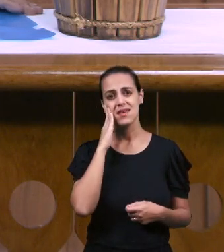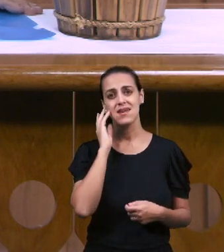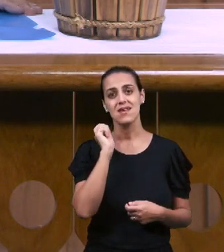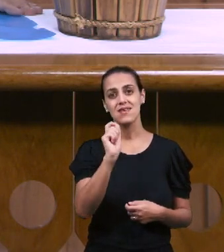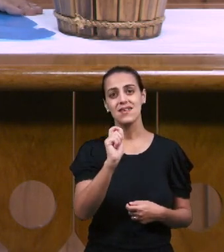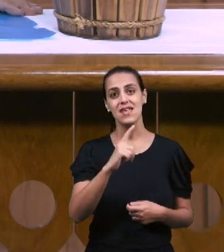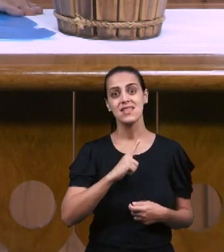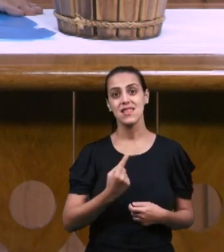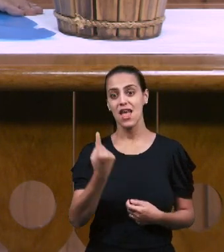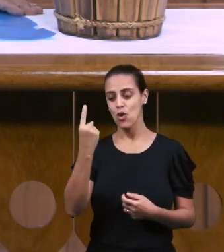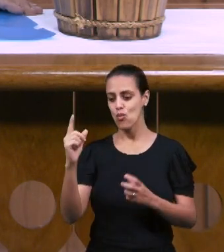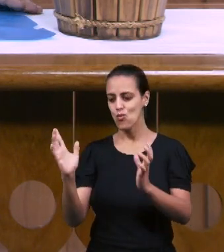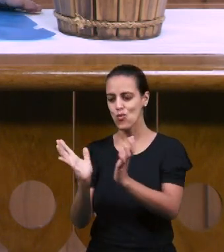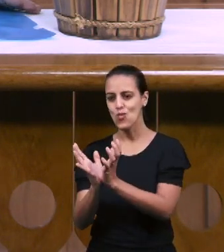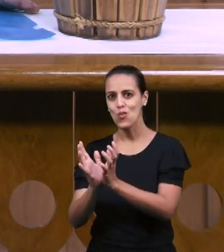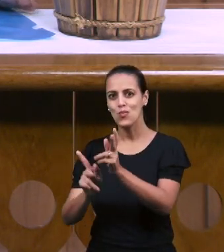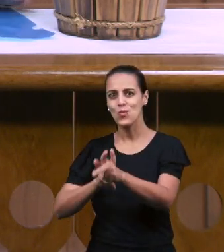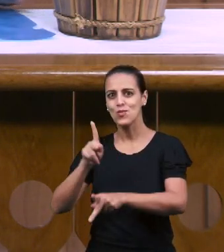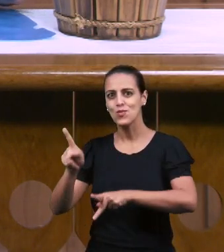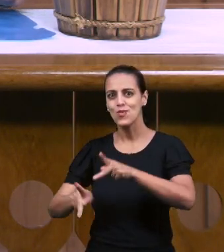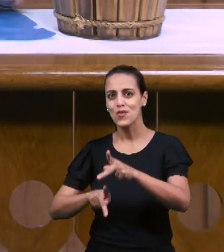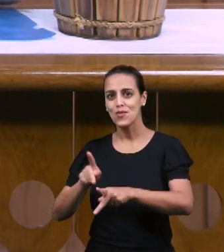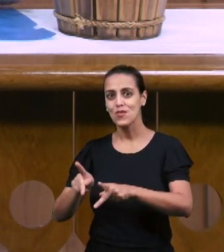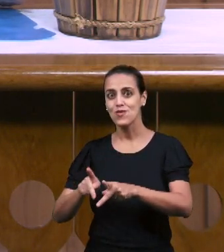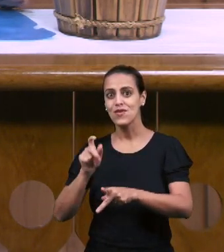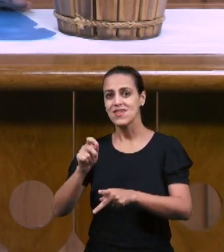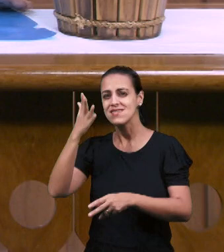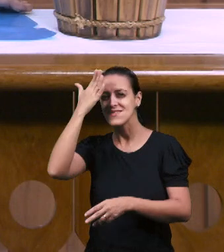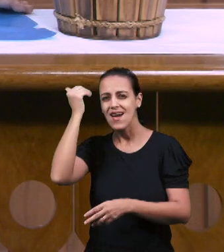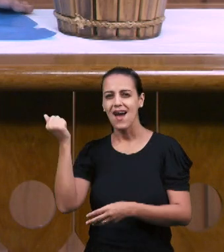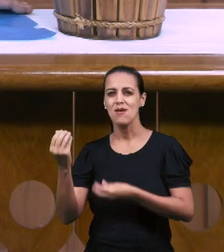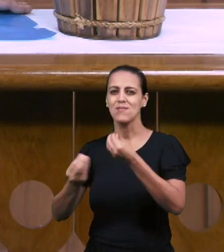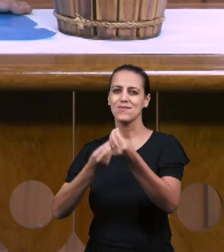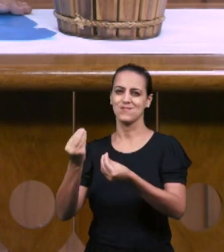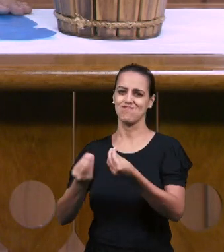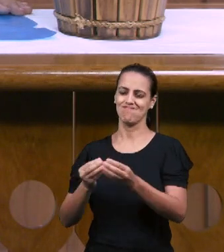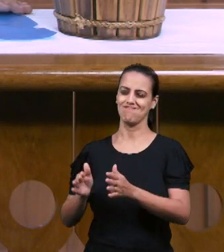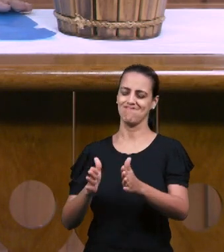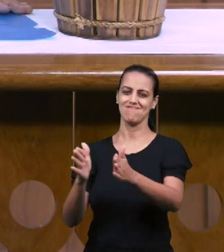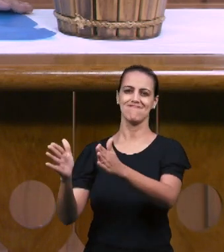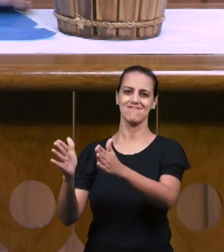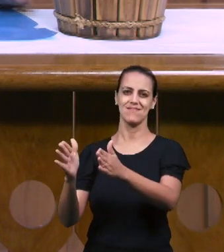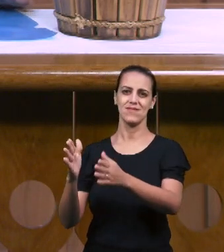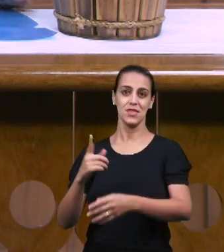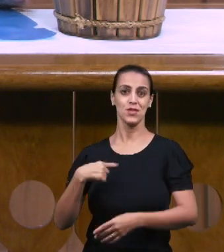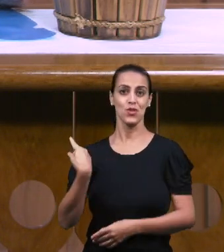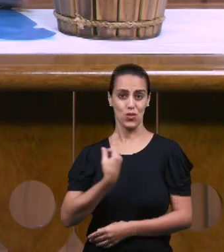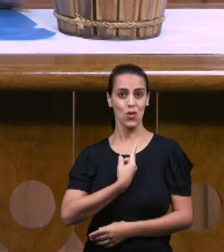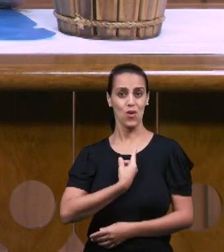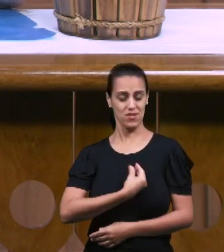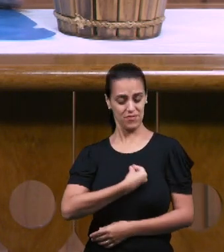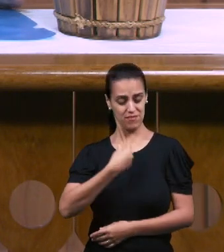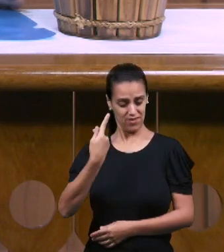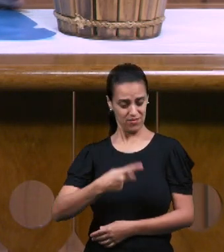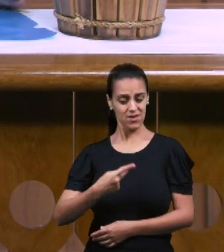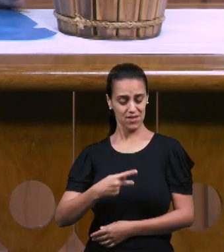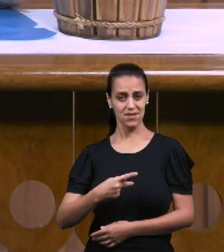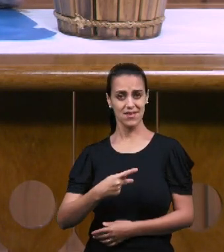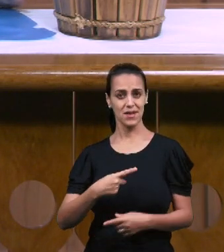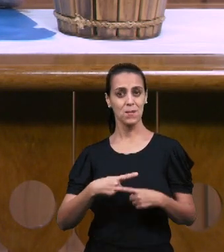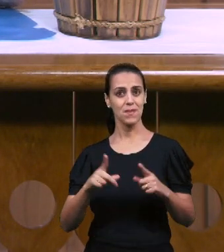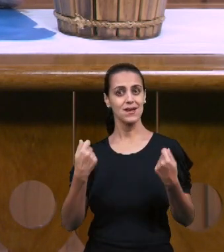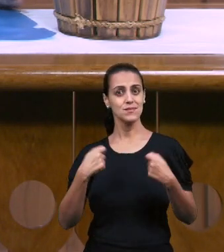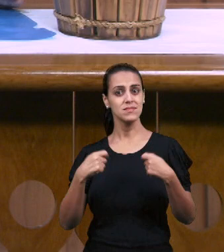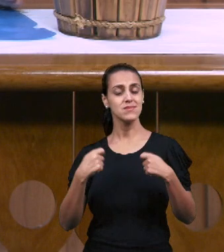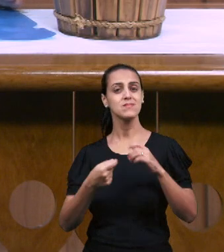existe un peuple qui comprend à propos du monde. C'est-à-dire, nous sommes en train de vivre dans ce monde, mais